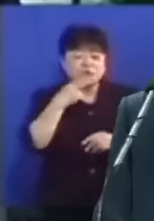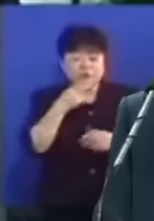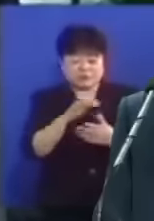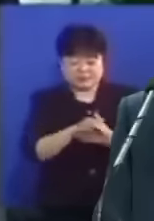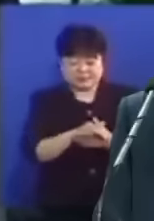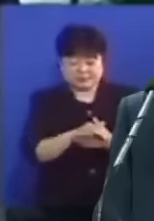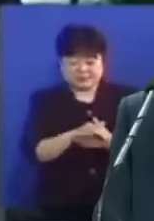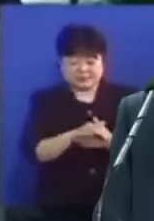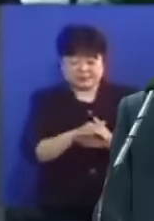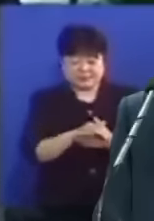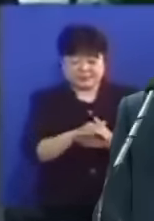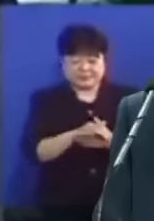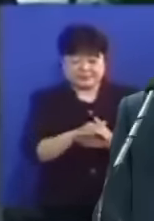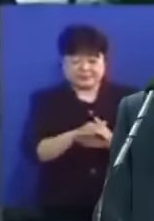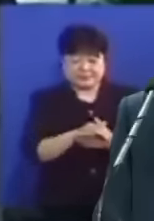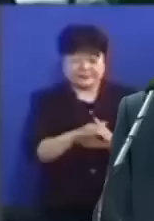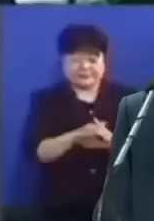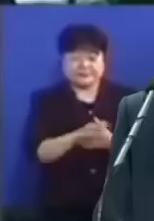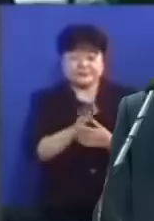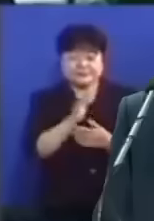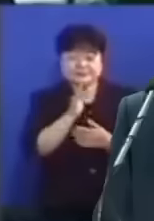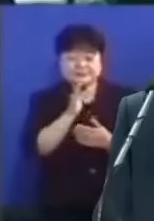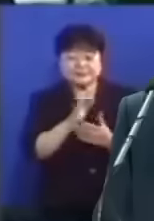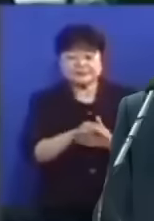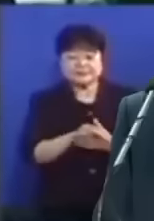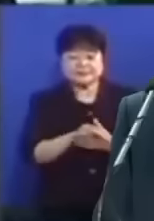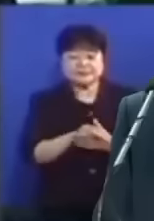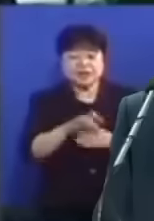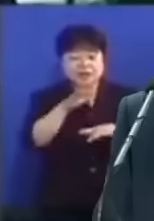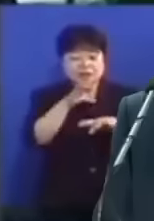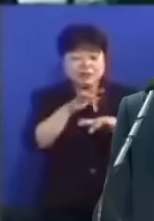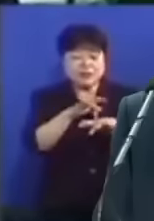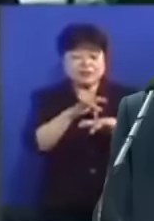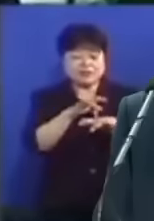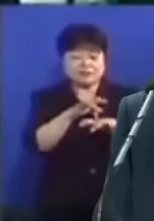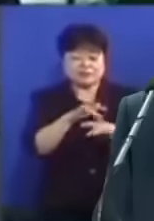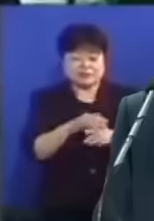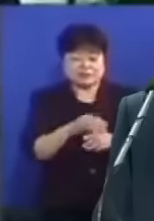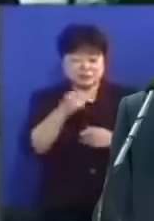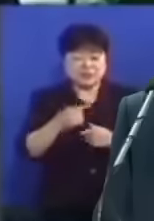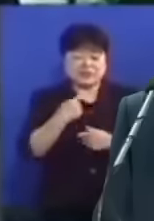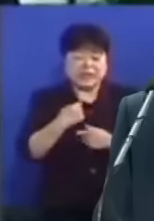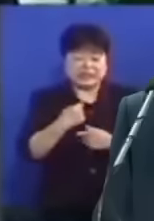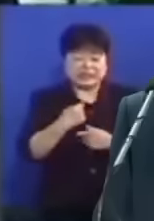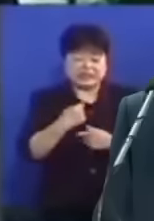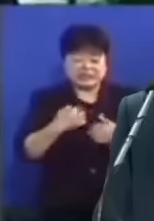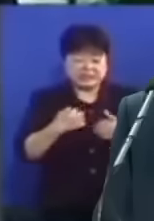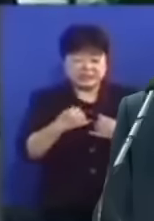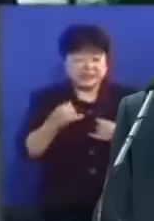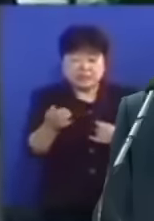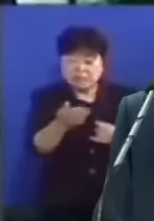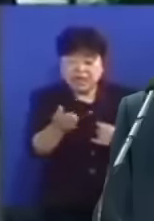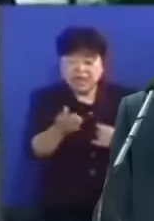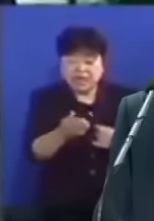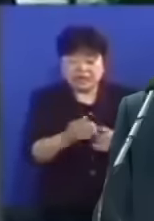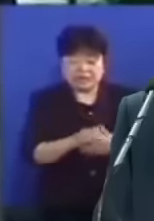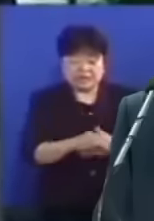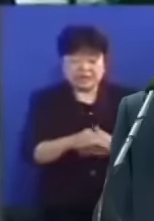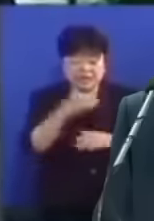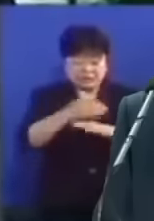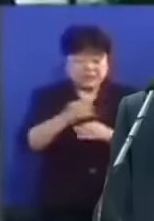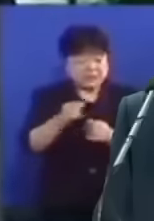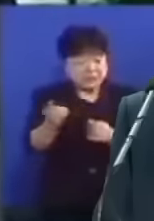배반하지 아니하고 기뻐하는 자는 없다. 이것을 마귀가 믿고 있는 것입니다. 그렇기 때문에 마귀가 하나님께 와서 말하기를